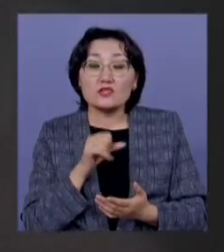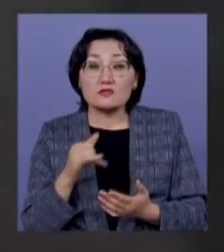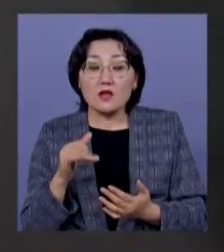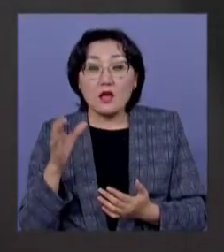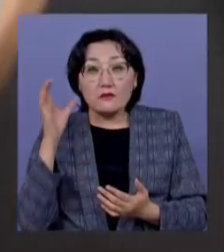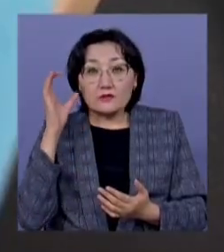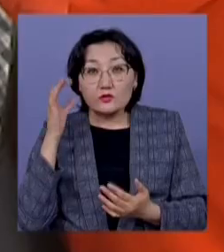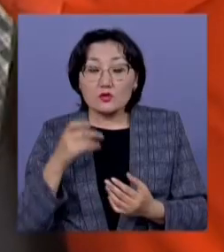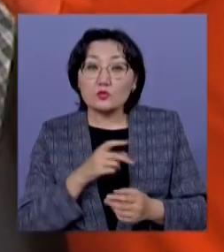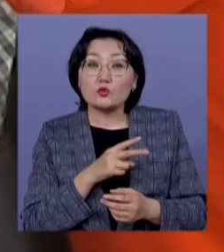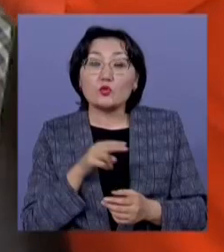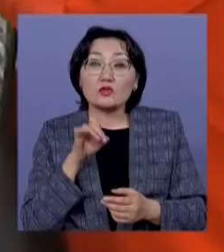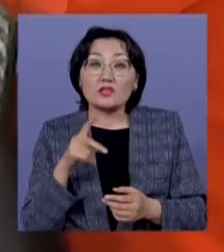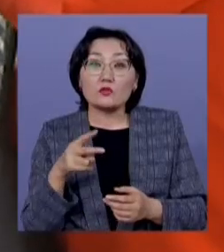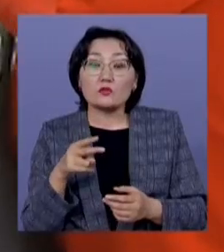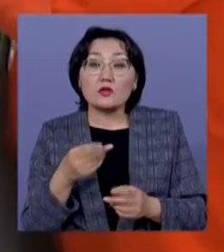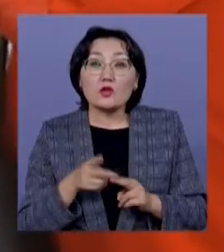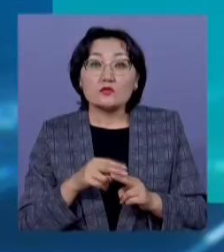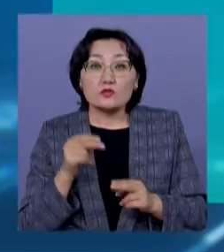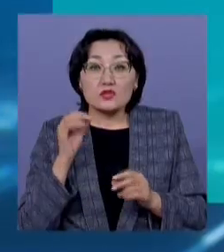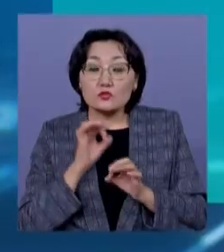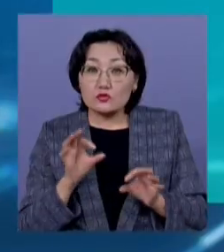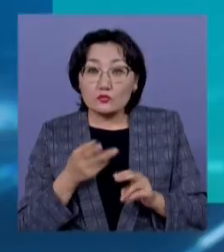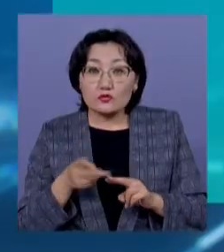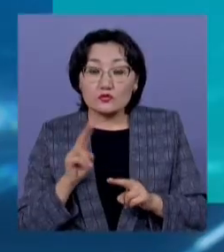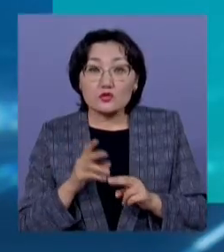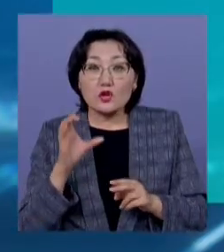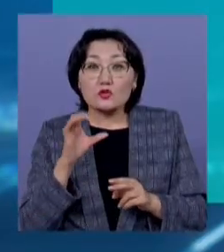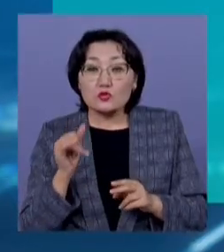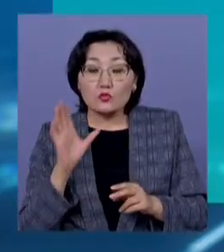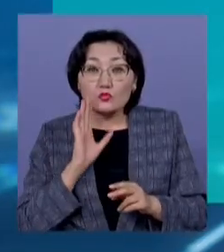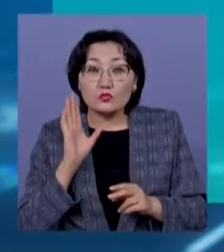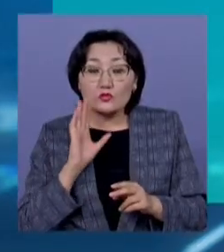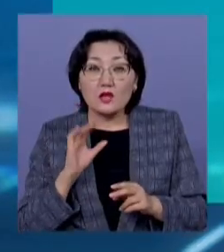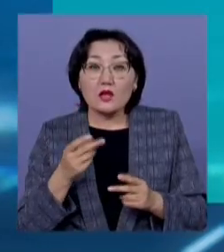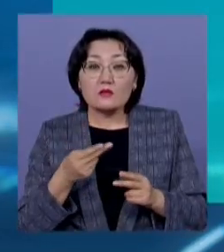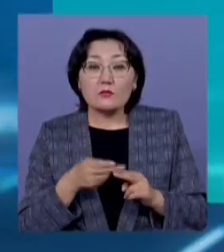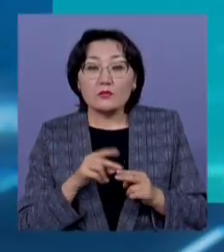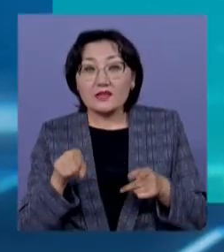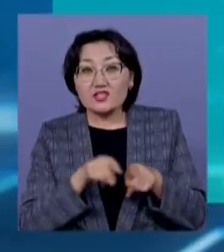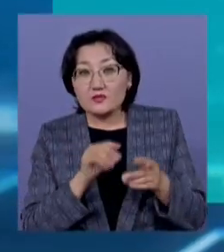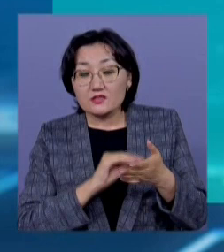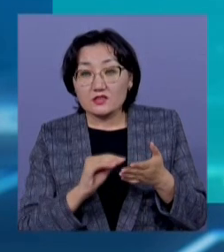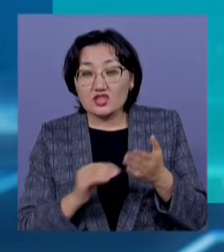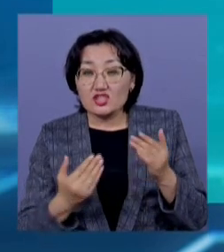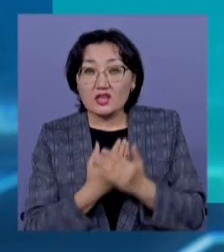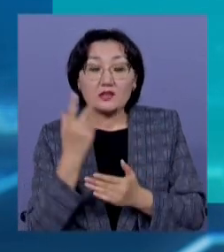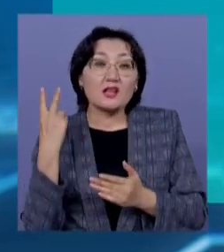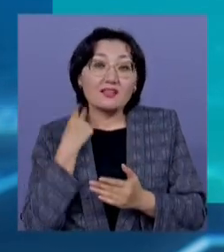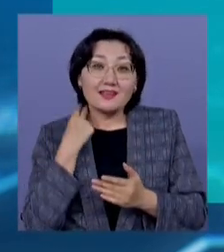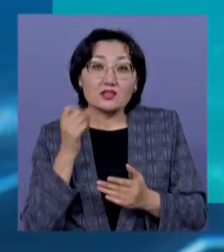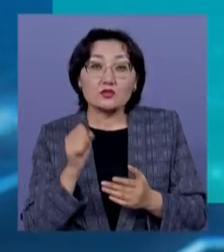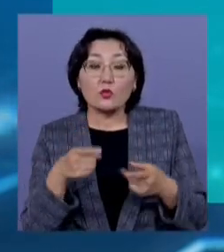Филология ғылымдарының докторы Ерден Қажыбектің түсіндіруі бойынша су деген сөз кирилл қарпімен былай жазылса, жаңа латын